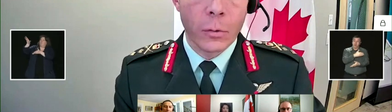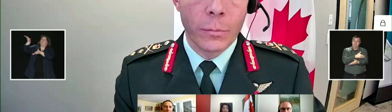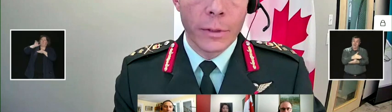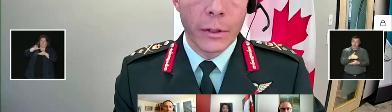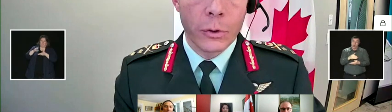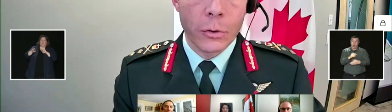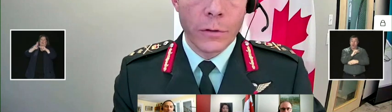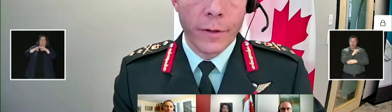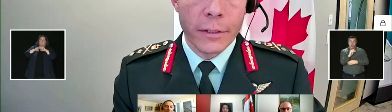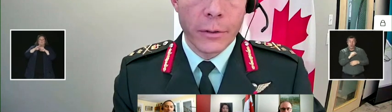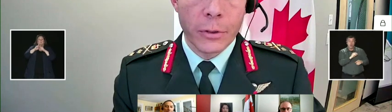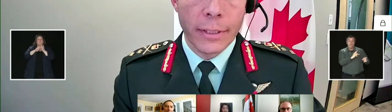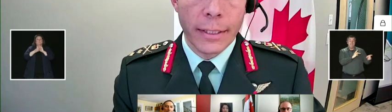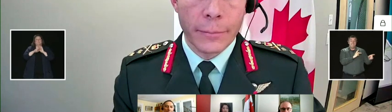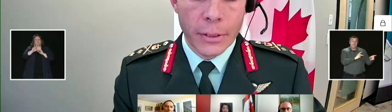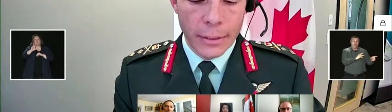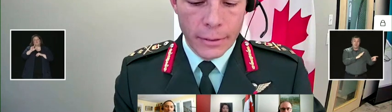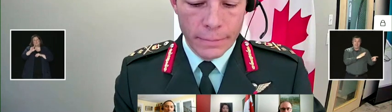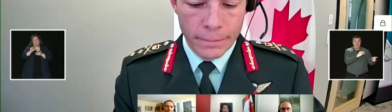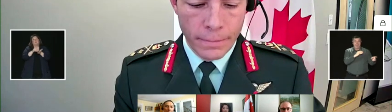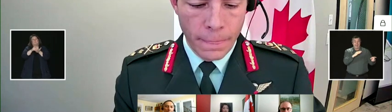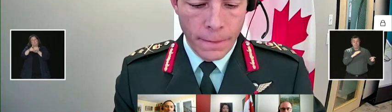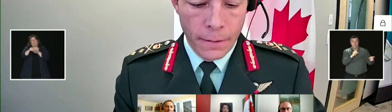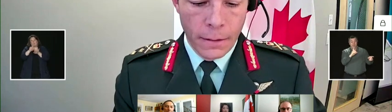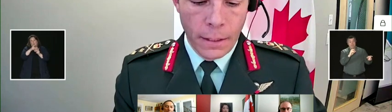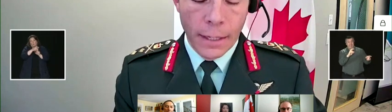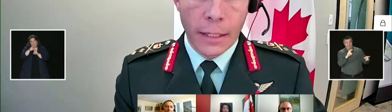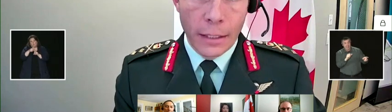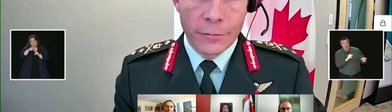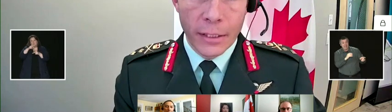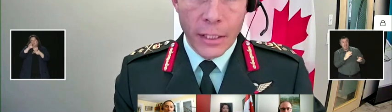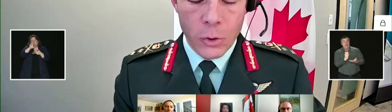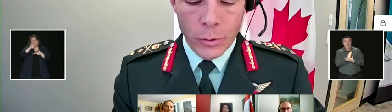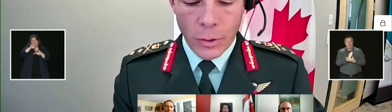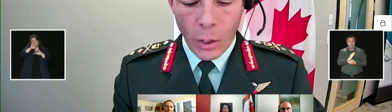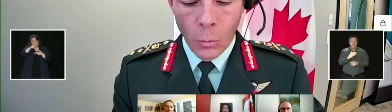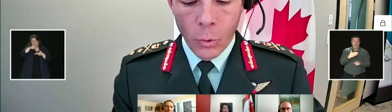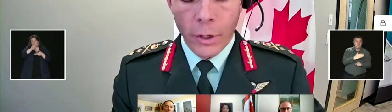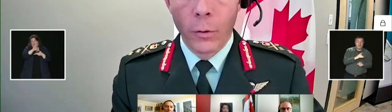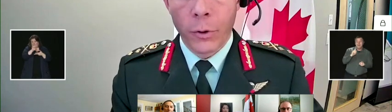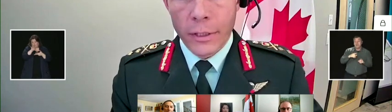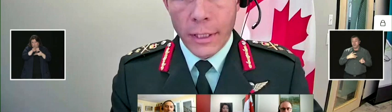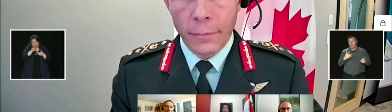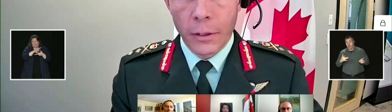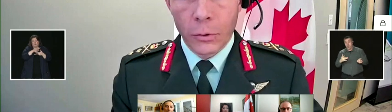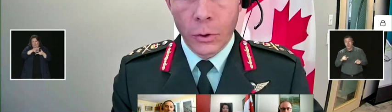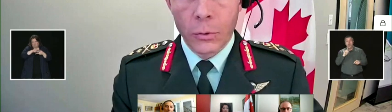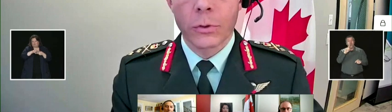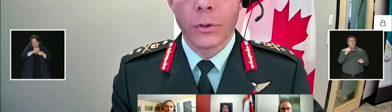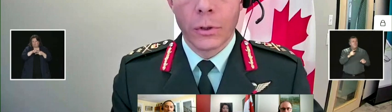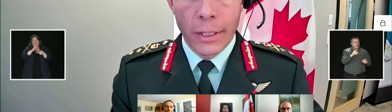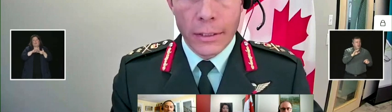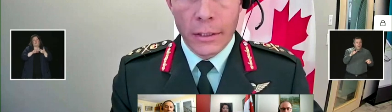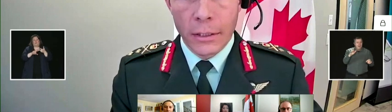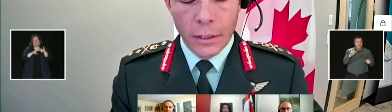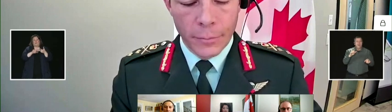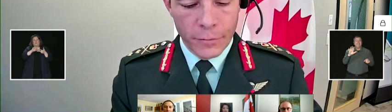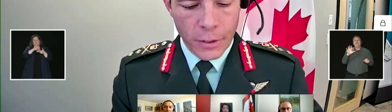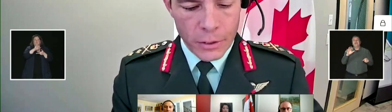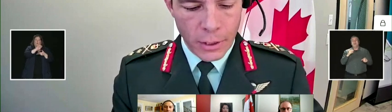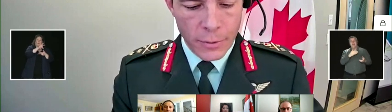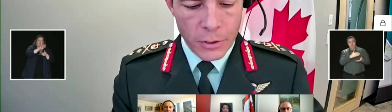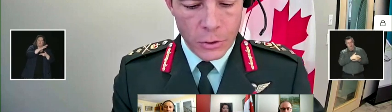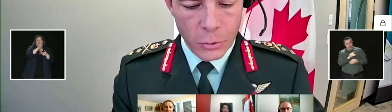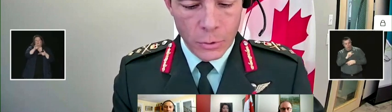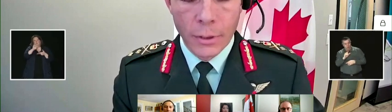ici de 23 millions de doses de Pfizer, BioNTech et Moderna entre avril et juin, et au moins 1,5 million de doses d'AstraZeneca